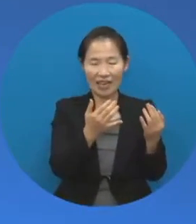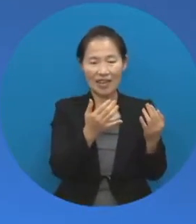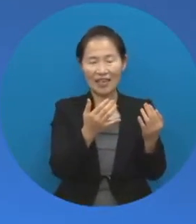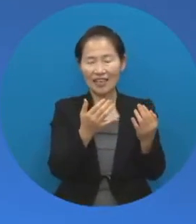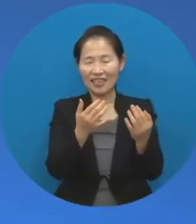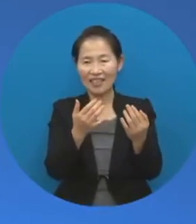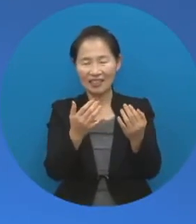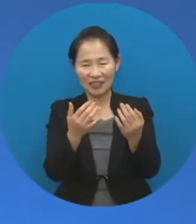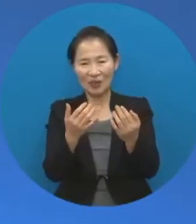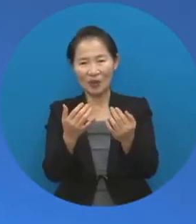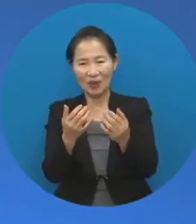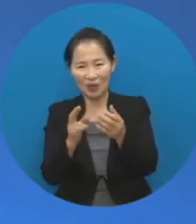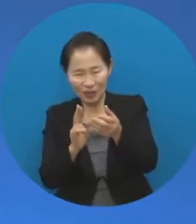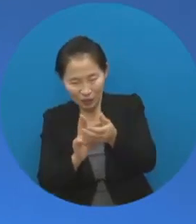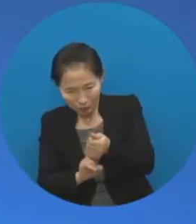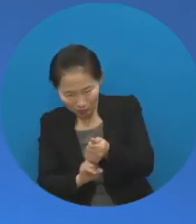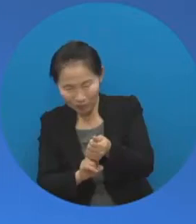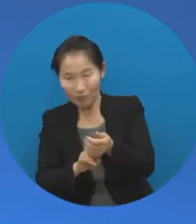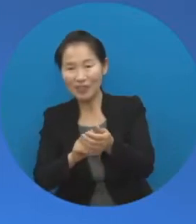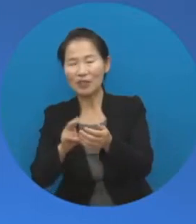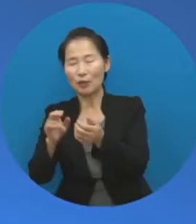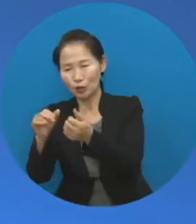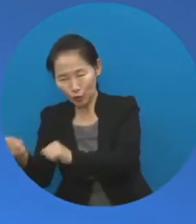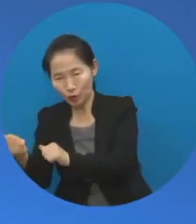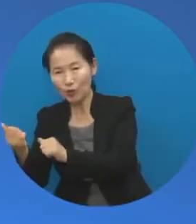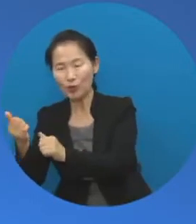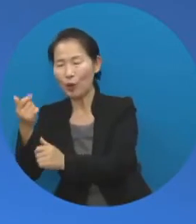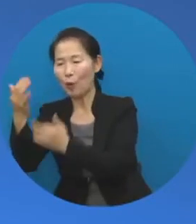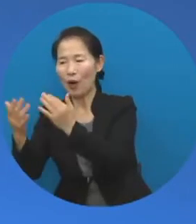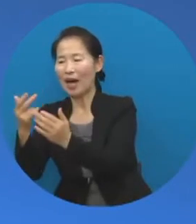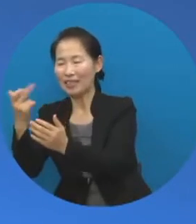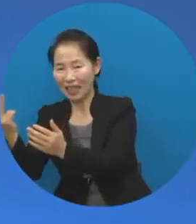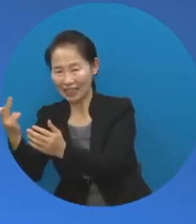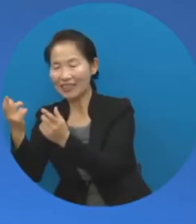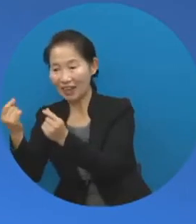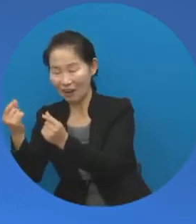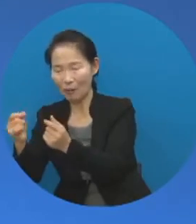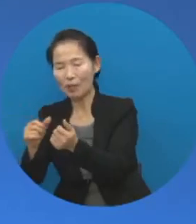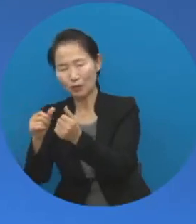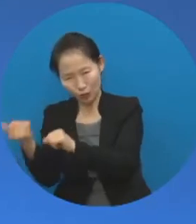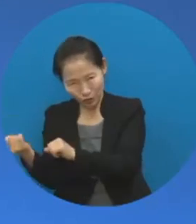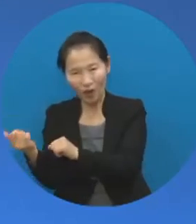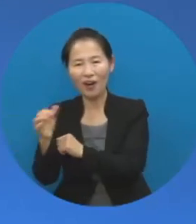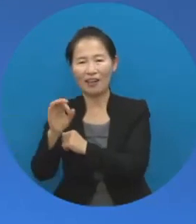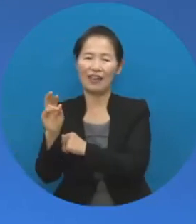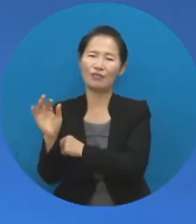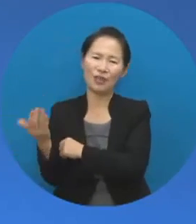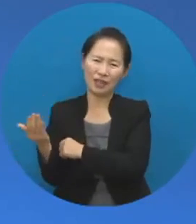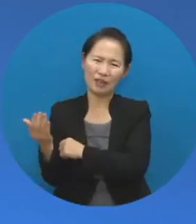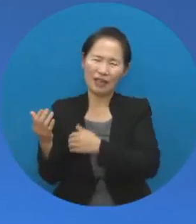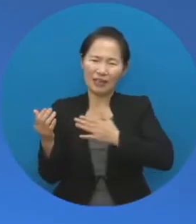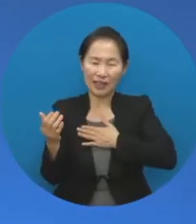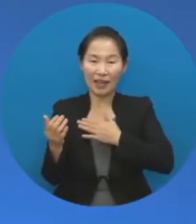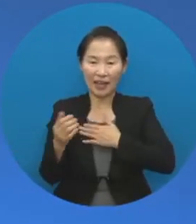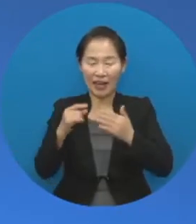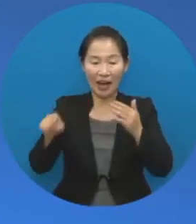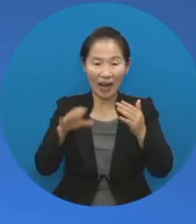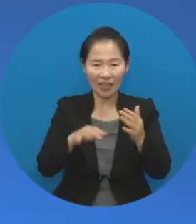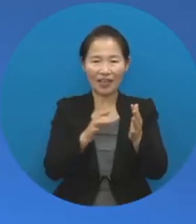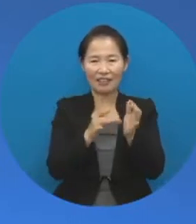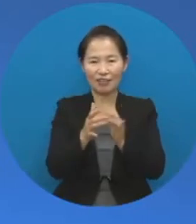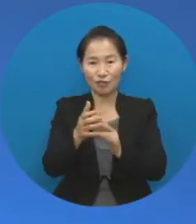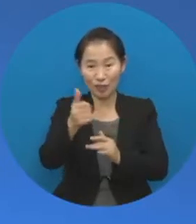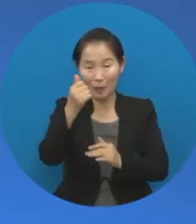내 자아가 완전 죽어버려요. 예수님 안에서 그냥 죽어야 돼요. 그리고 내 안에 예수님이 사셔야지